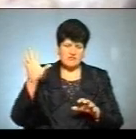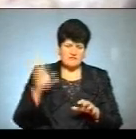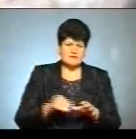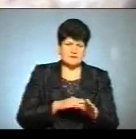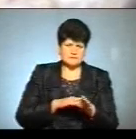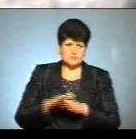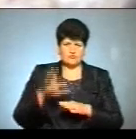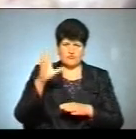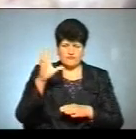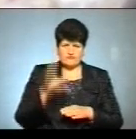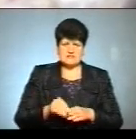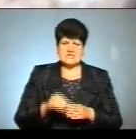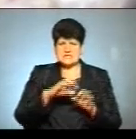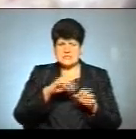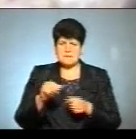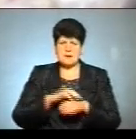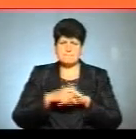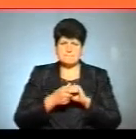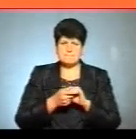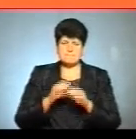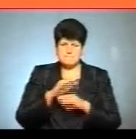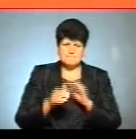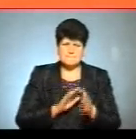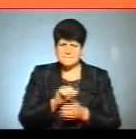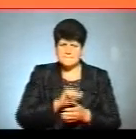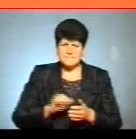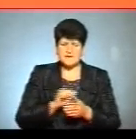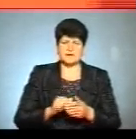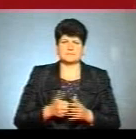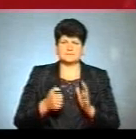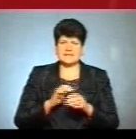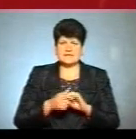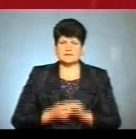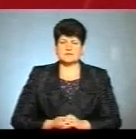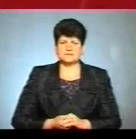абсолютно все. Знімаємо, миємо, дезінфіцируємо.